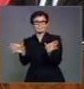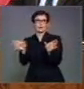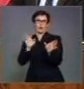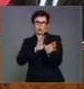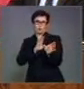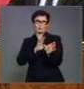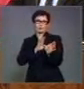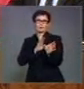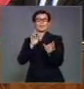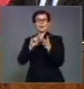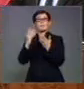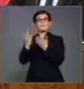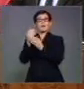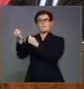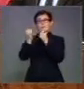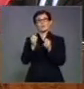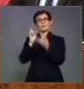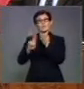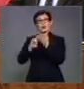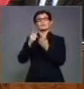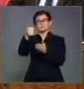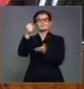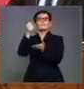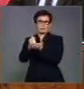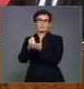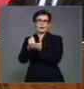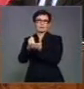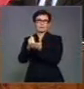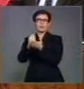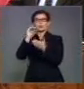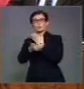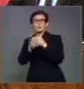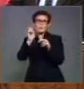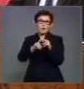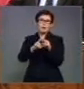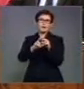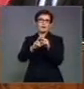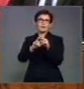että maahanmuuttovirasto tekee päätökset